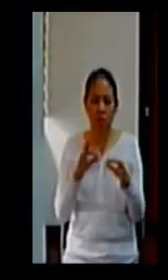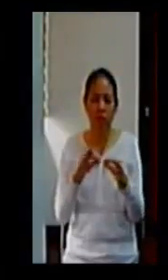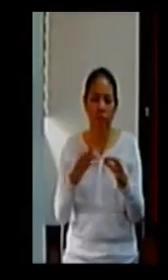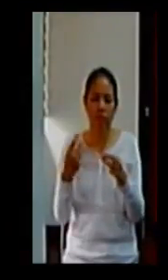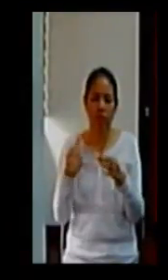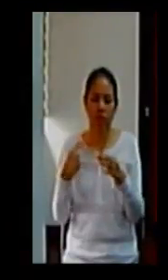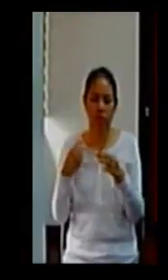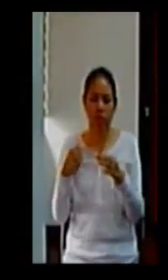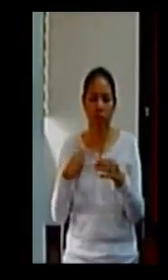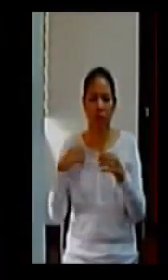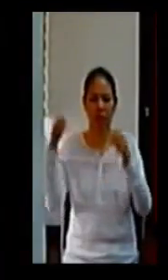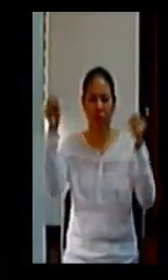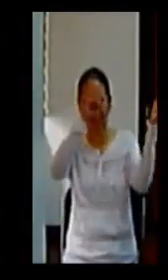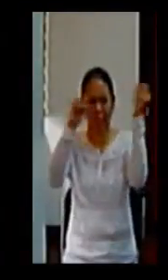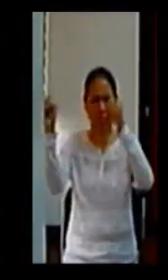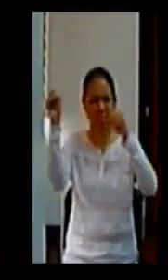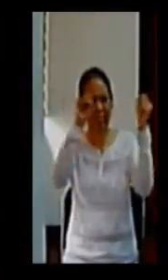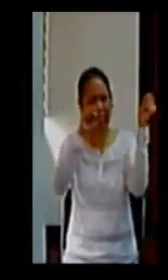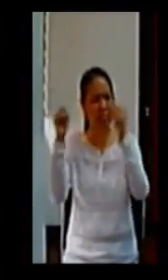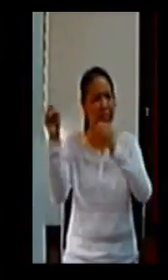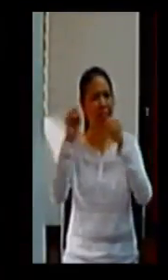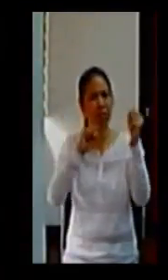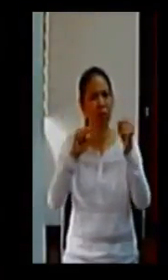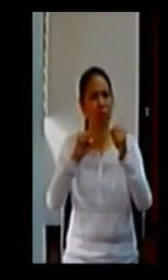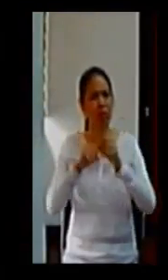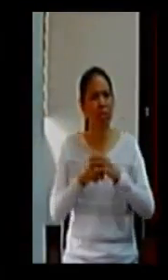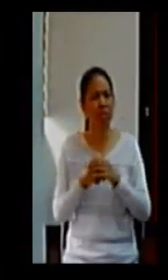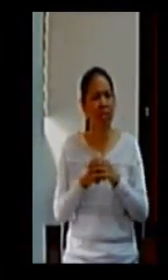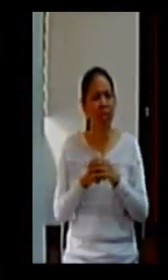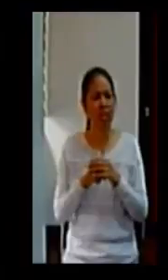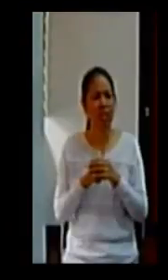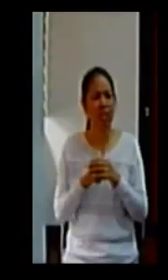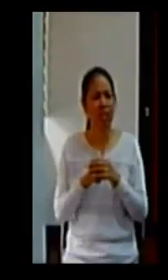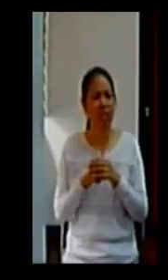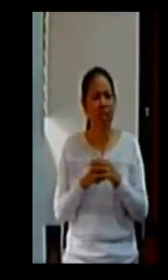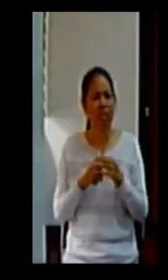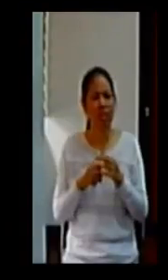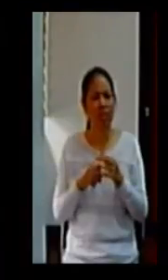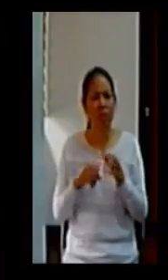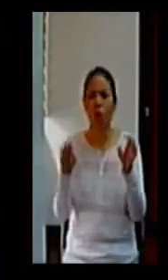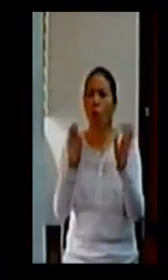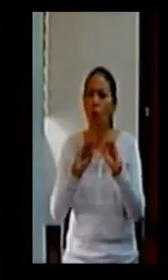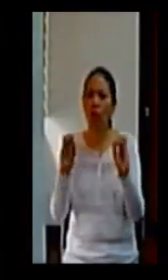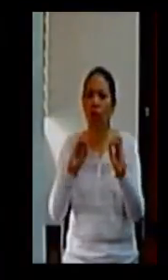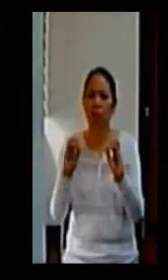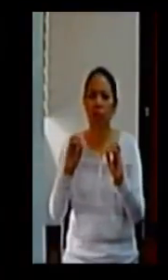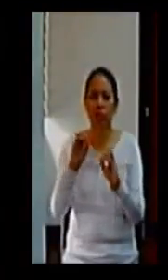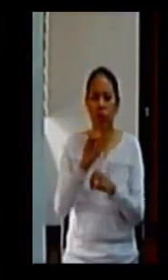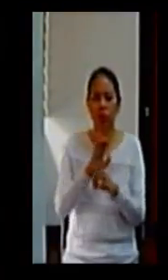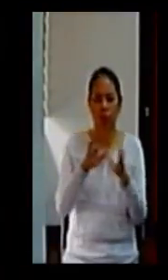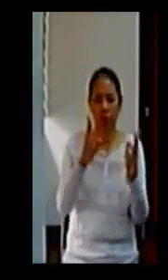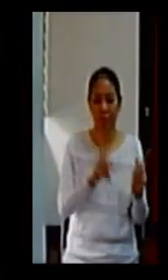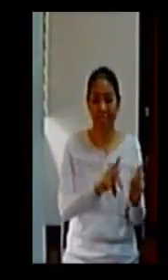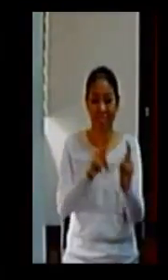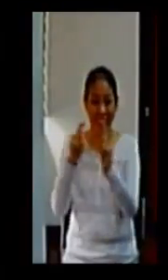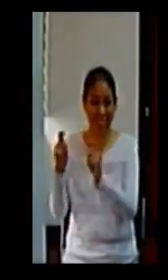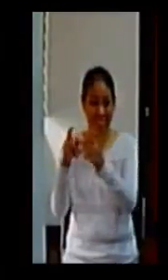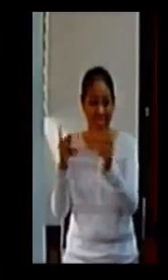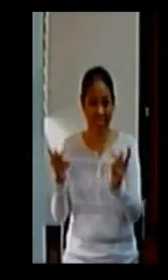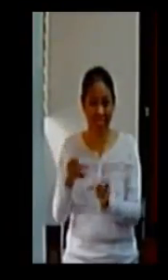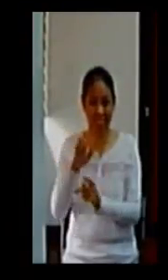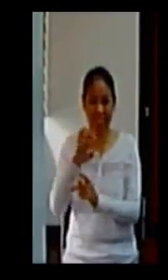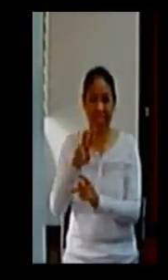sobra po yung... Ay, hindi po pala uso yung evacuation center dahil yung mga tao po